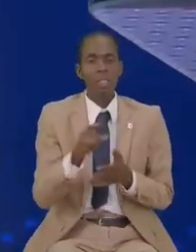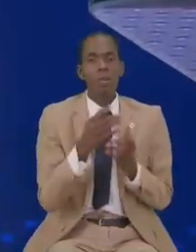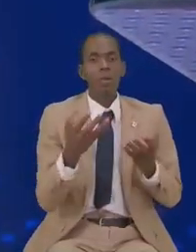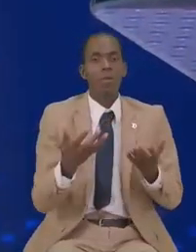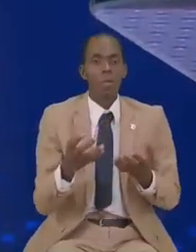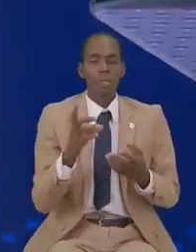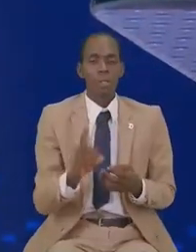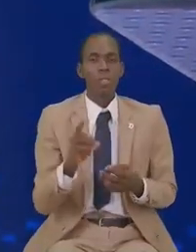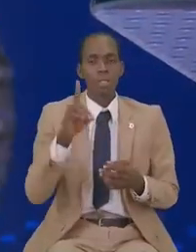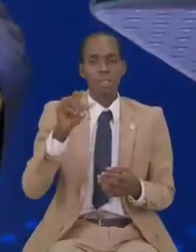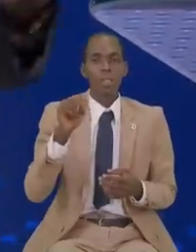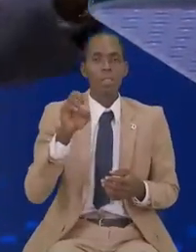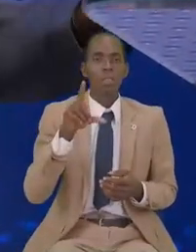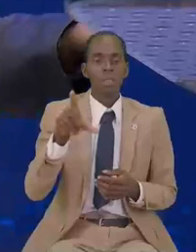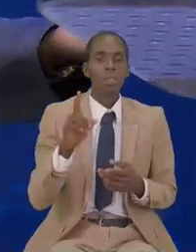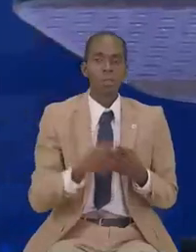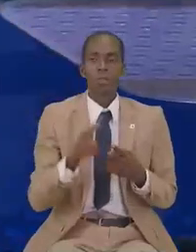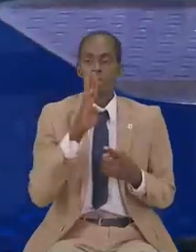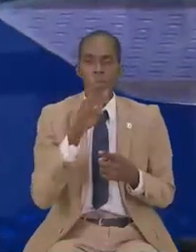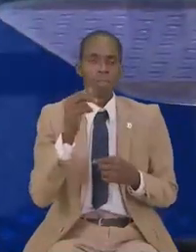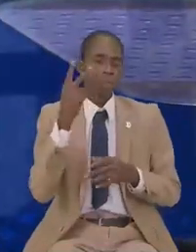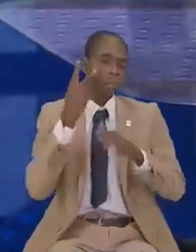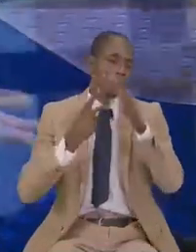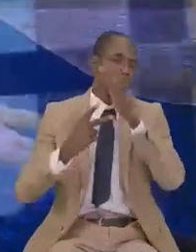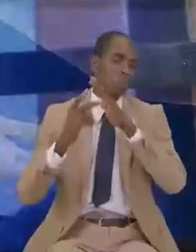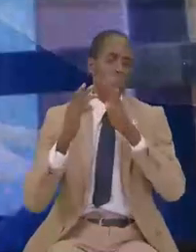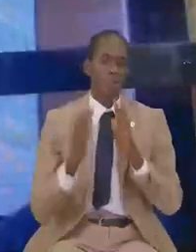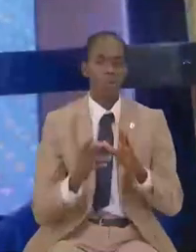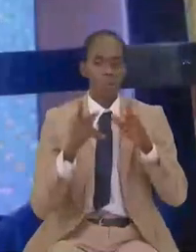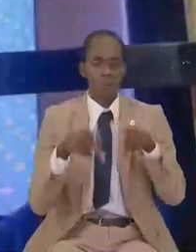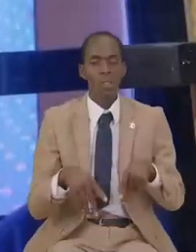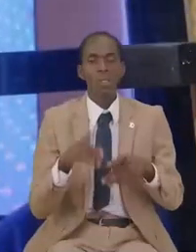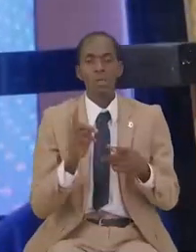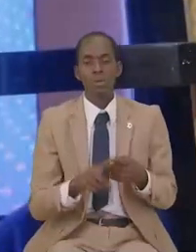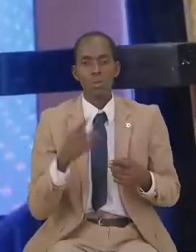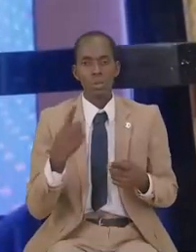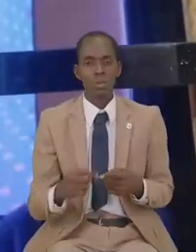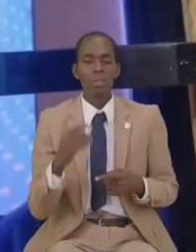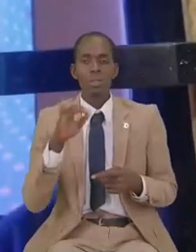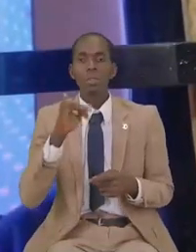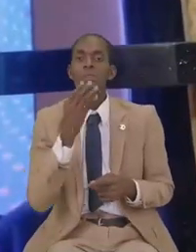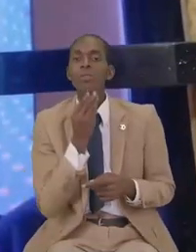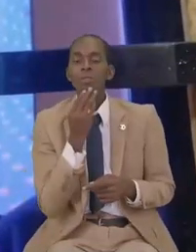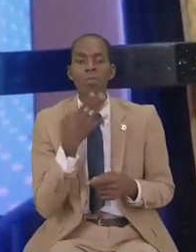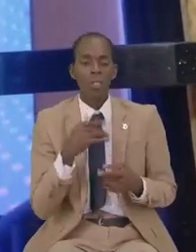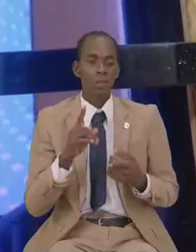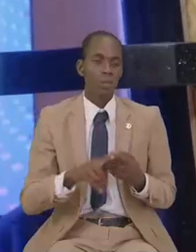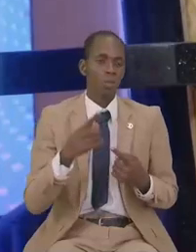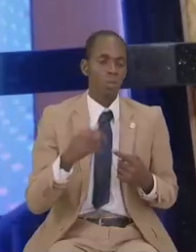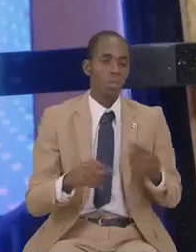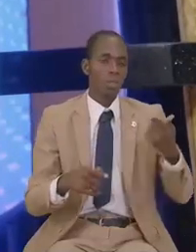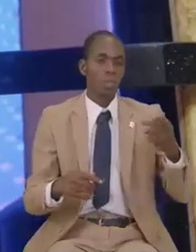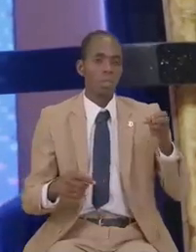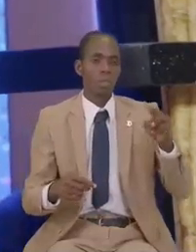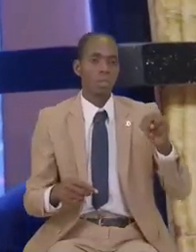veut que Daniel soit un prophète aux païens et aux juifs. Si Daniel est resté dans son pays, seulement à Juda, oui, il serait